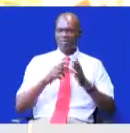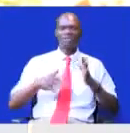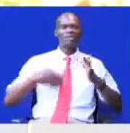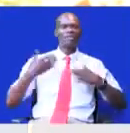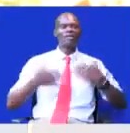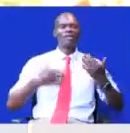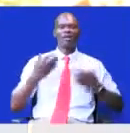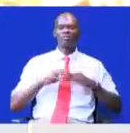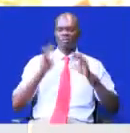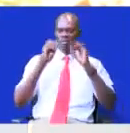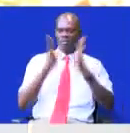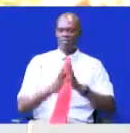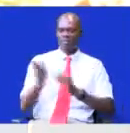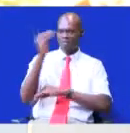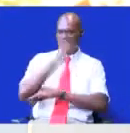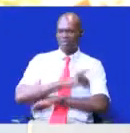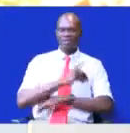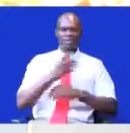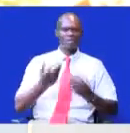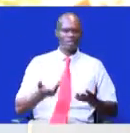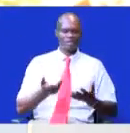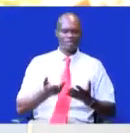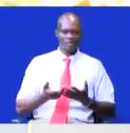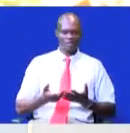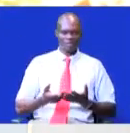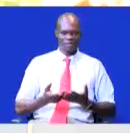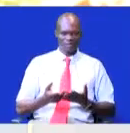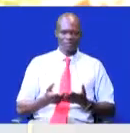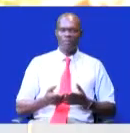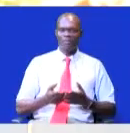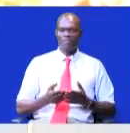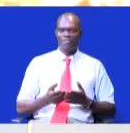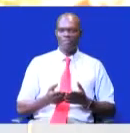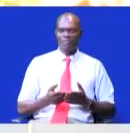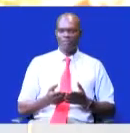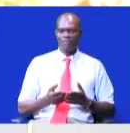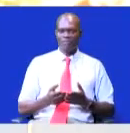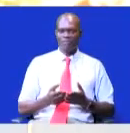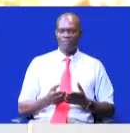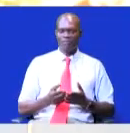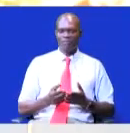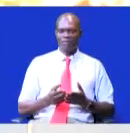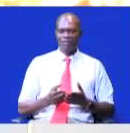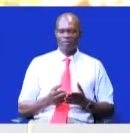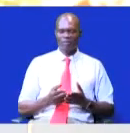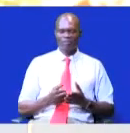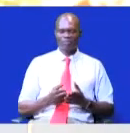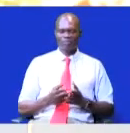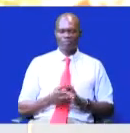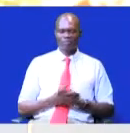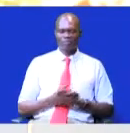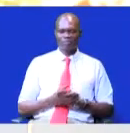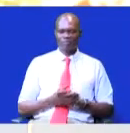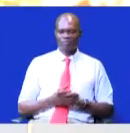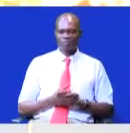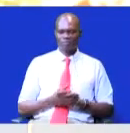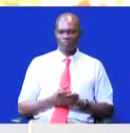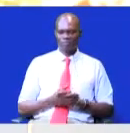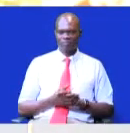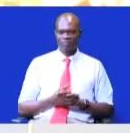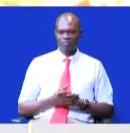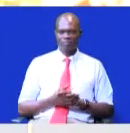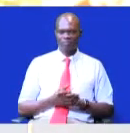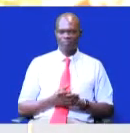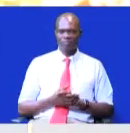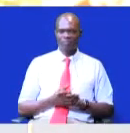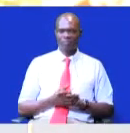Teachers Day kawuono, ma odiechiengwa maduong' mwaparo godo profession wa kaka bedo japuonj. And I want to wish